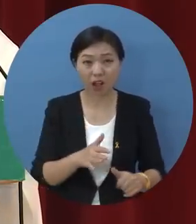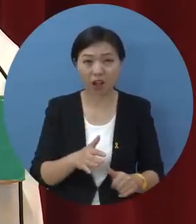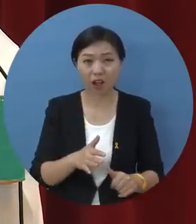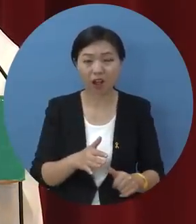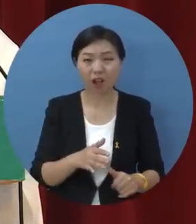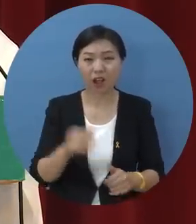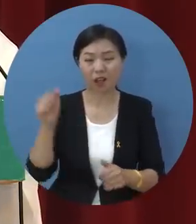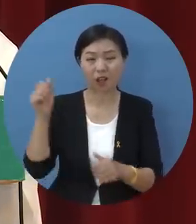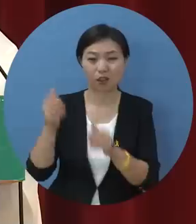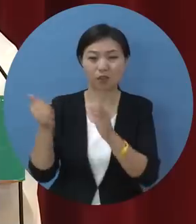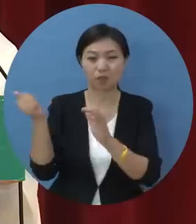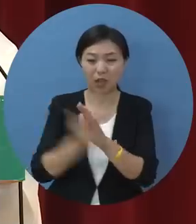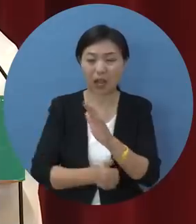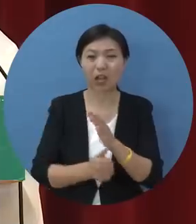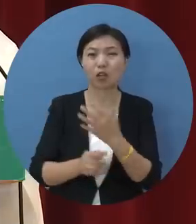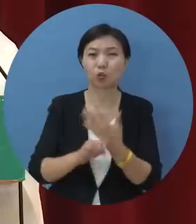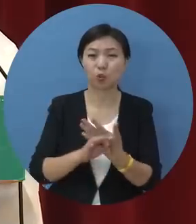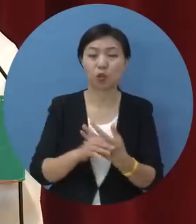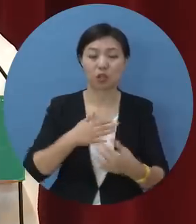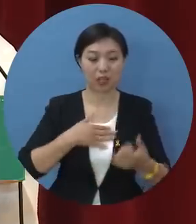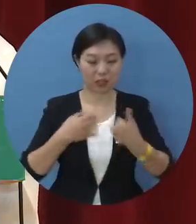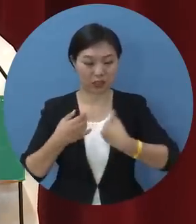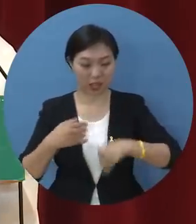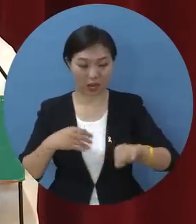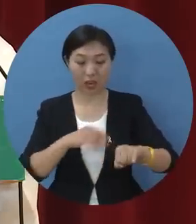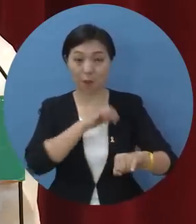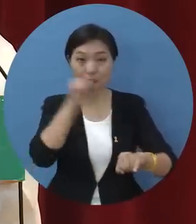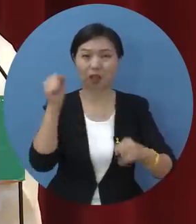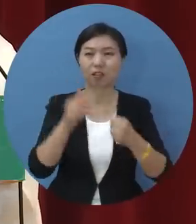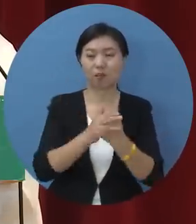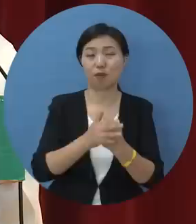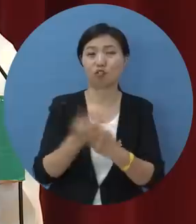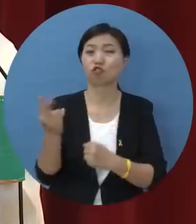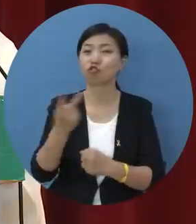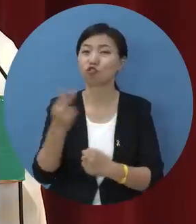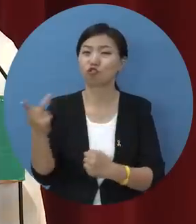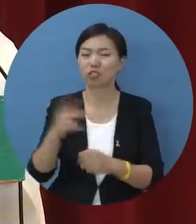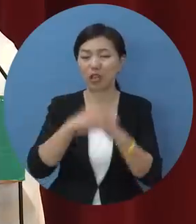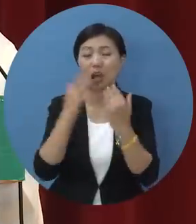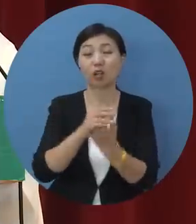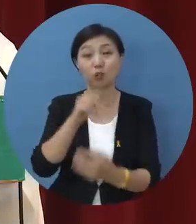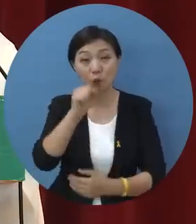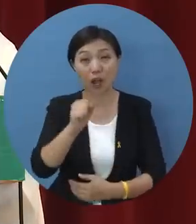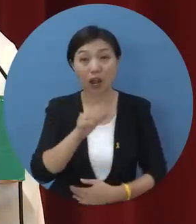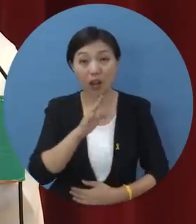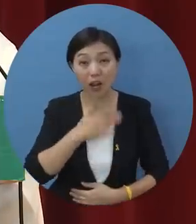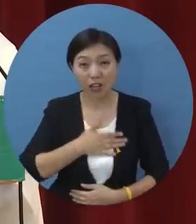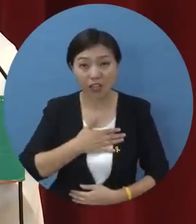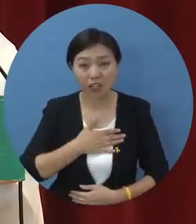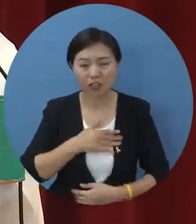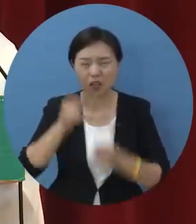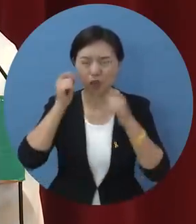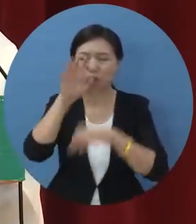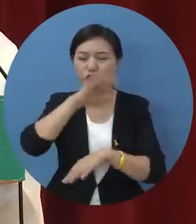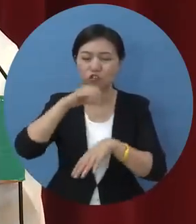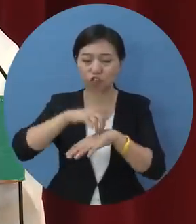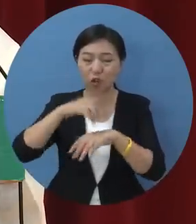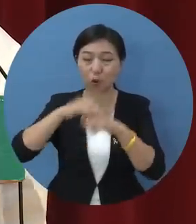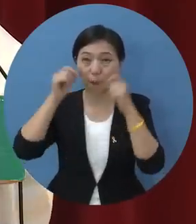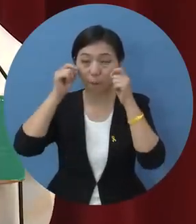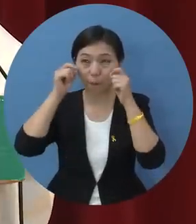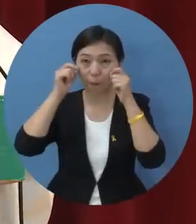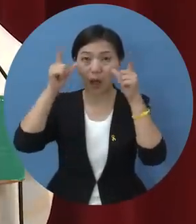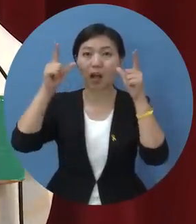또, 그것도 뭐 괜찮고, 네. 이래도 괜찮고 저래도 괜찮은 게 수행이고 해탈이 알았죠? 네.